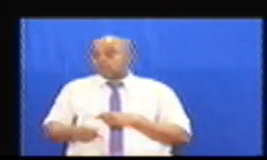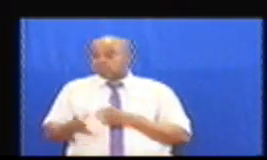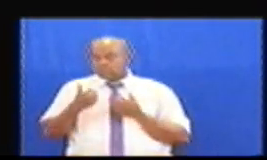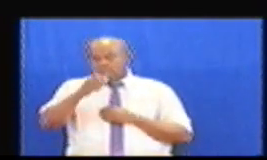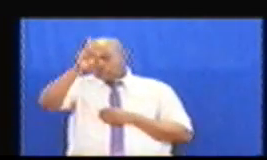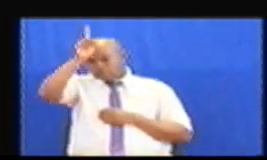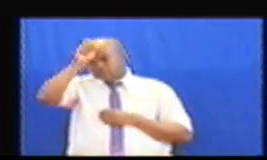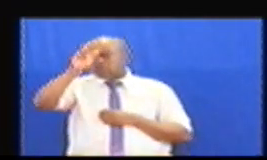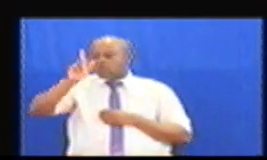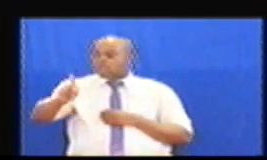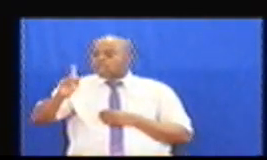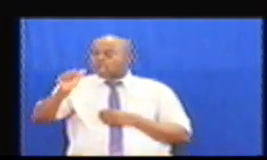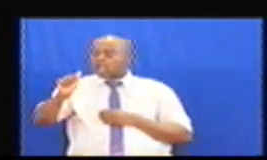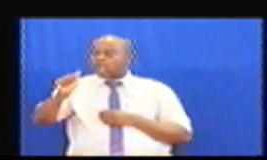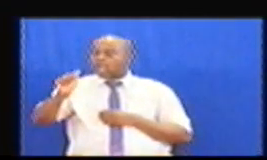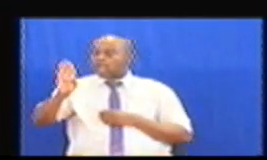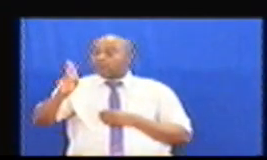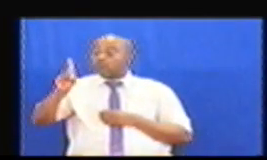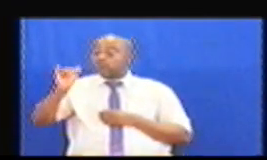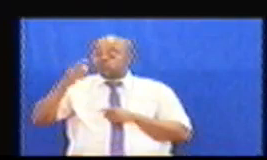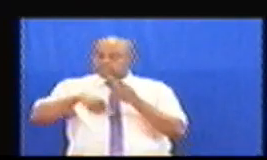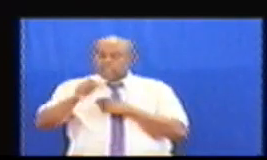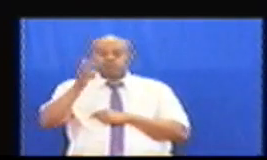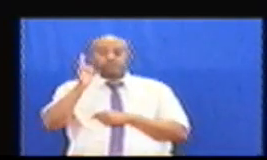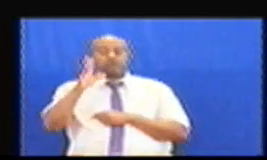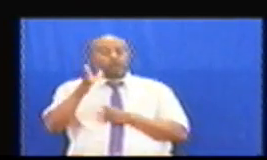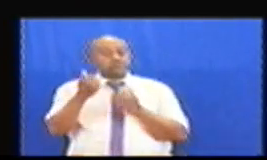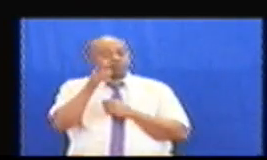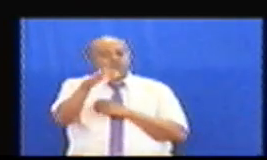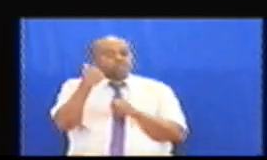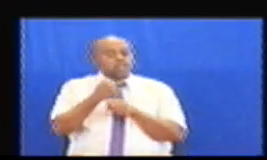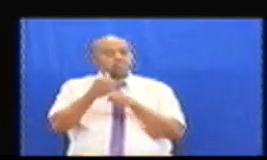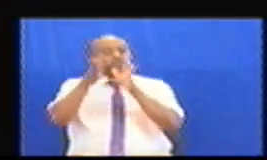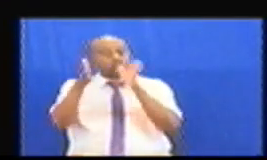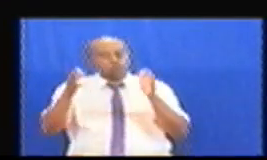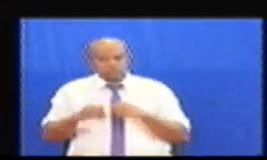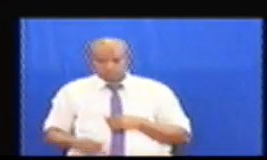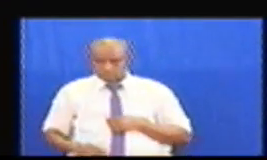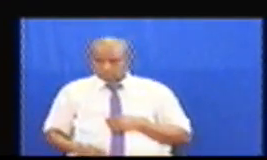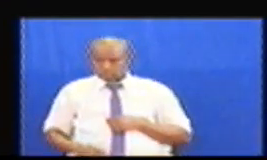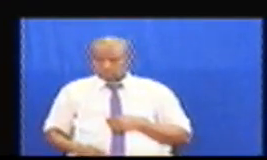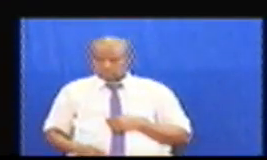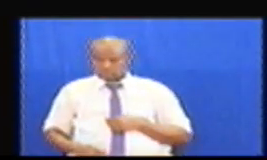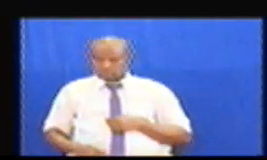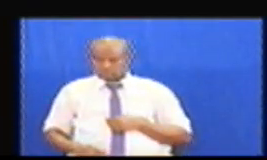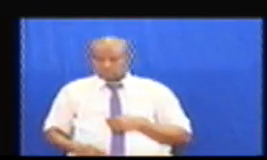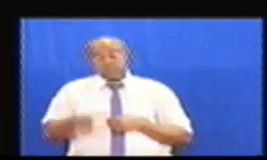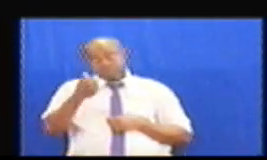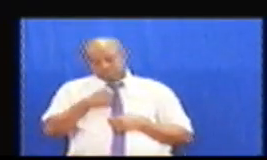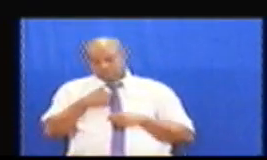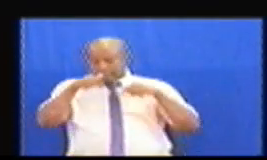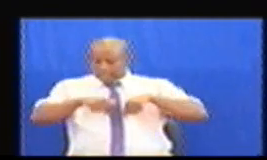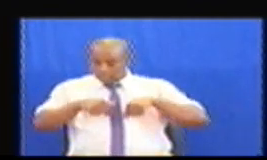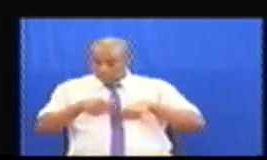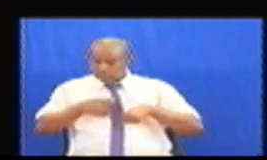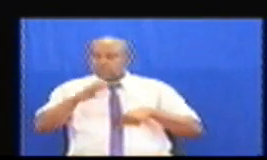Kabudi, historia itakutendea haki kwa kazi kubwa uliyofanya. Lakini Mheshimiwa Spika, mimi leo nataka